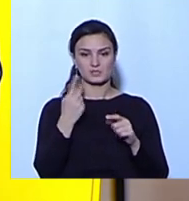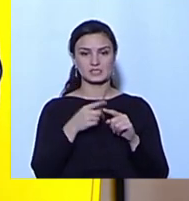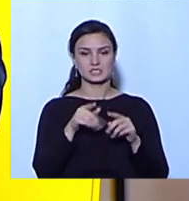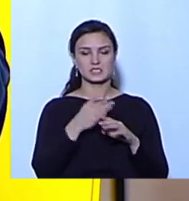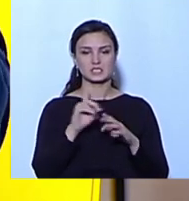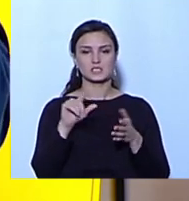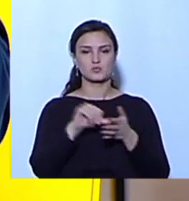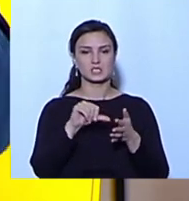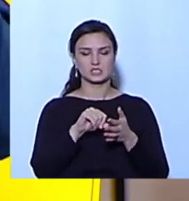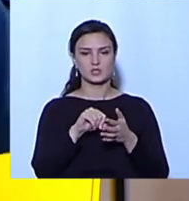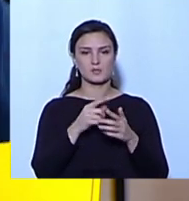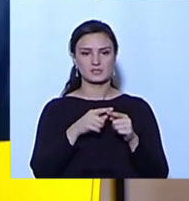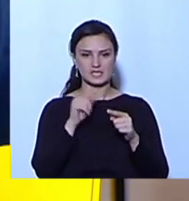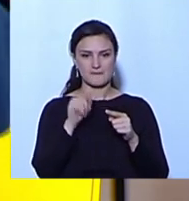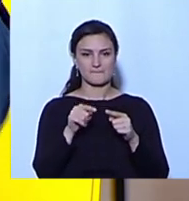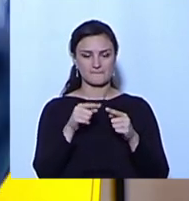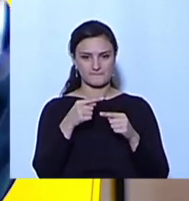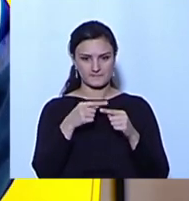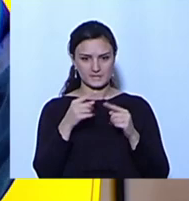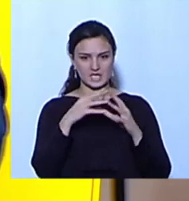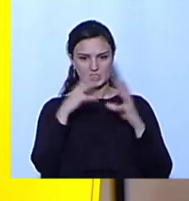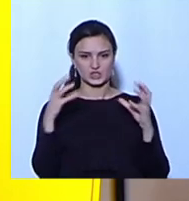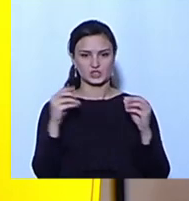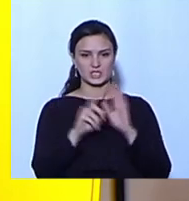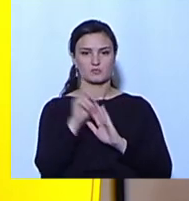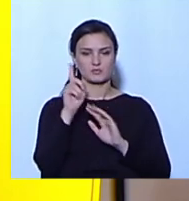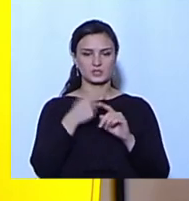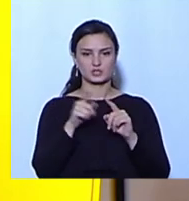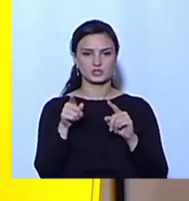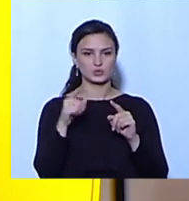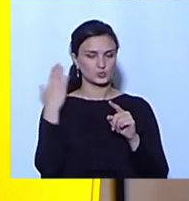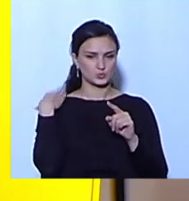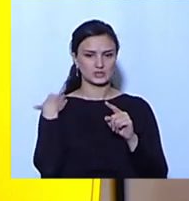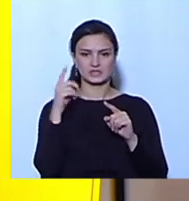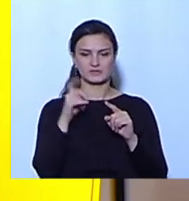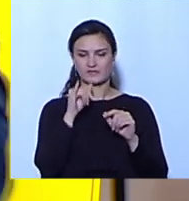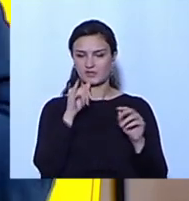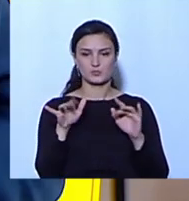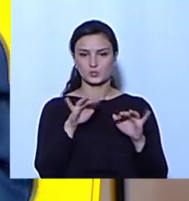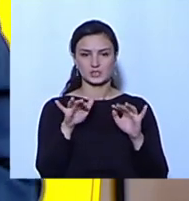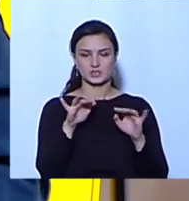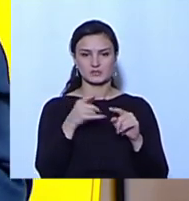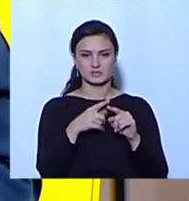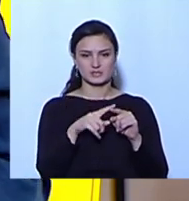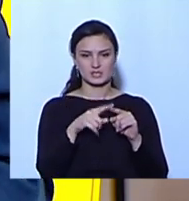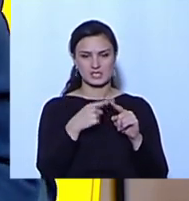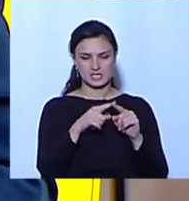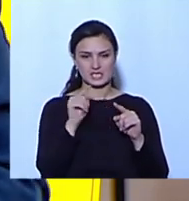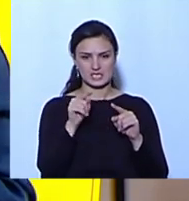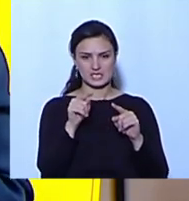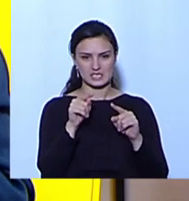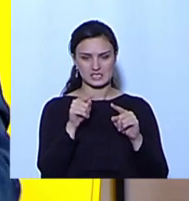რაც მონაწილეობს აი ამ მიელინის გარსის წარმოქმნაში, რომლის გარეშე ზურგის ტვინი ვერ ფუნქციონირებს, ფუნქციას ვერ ასრულებს და აი